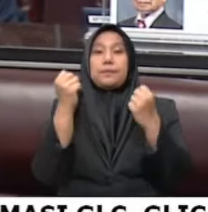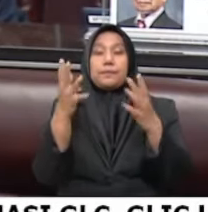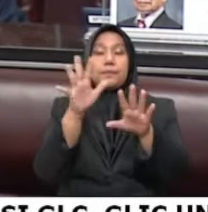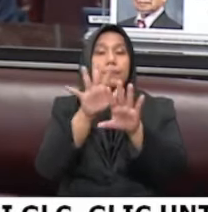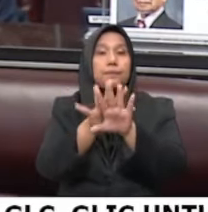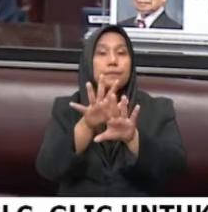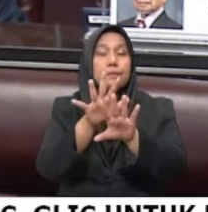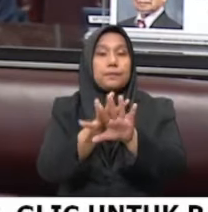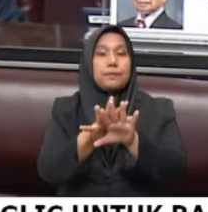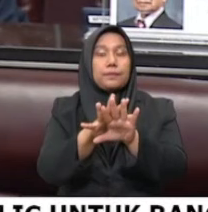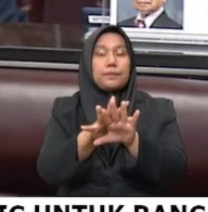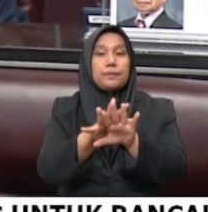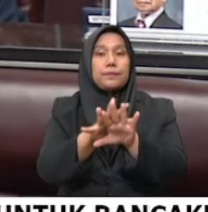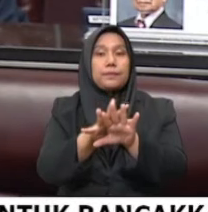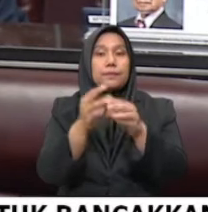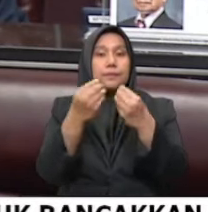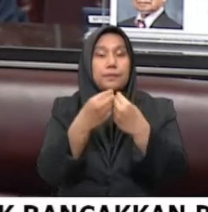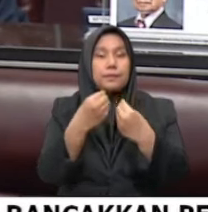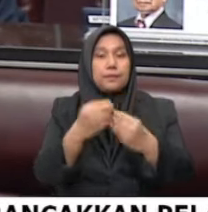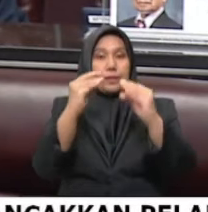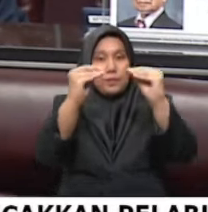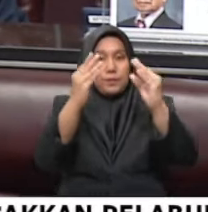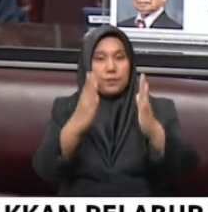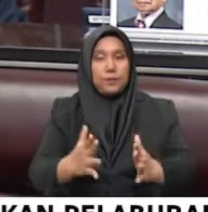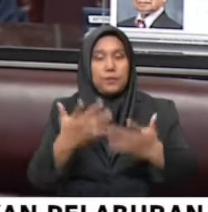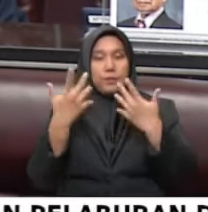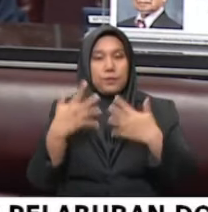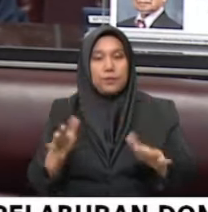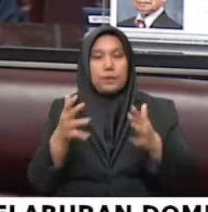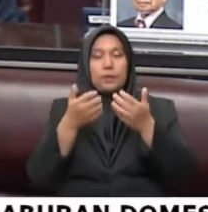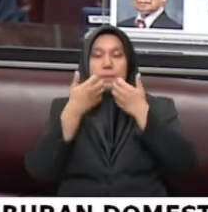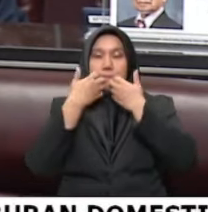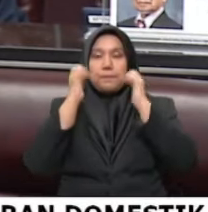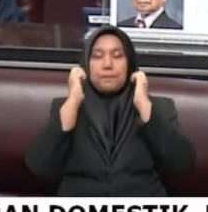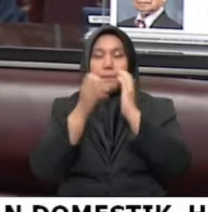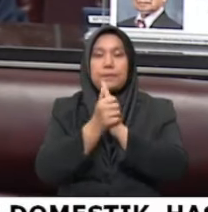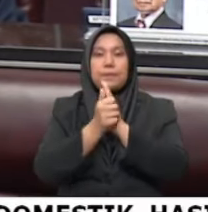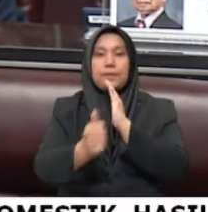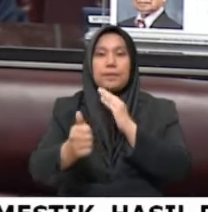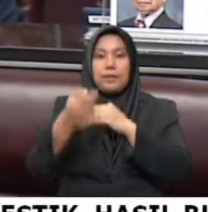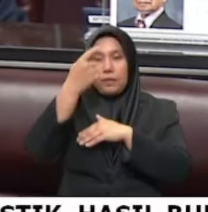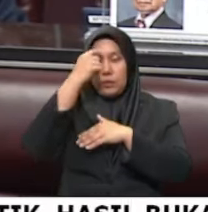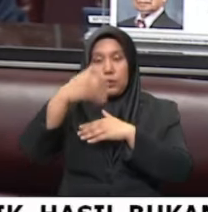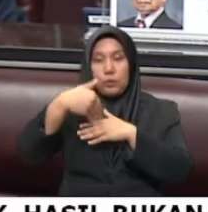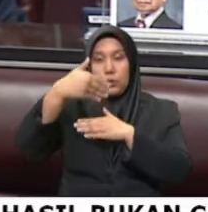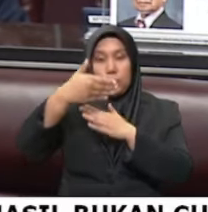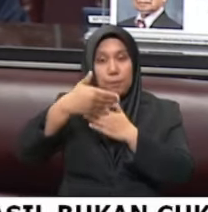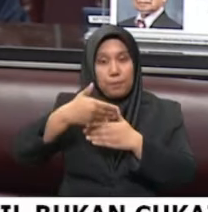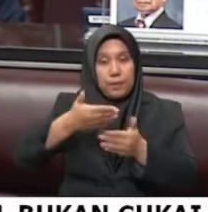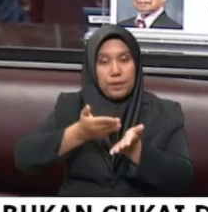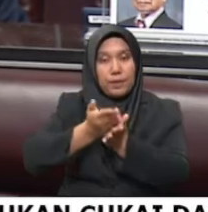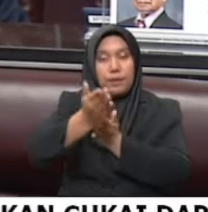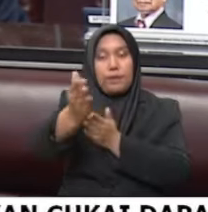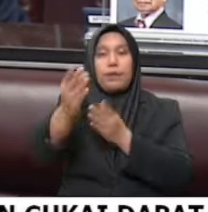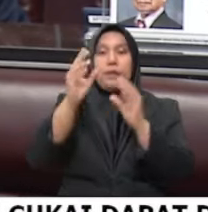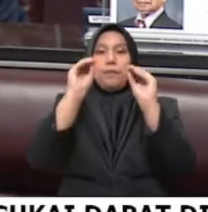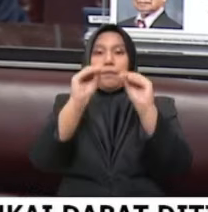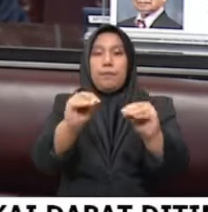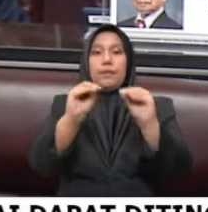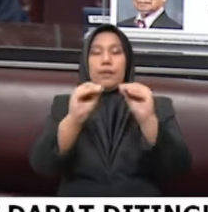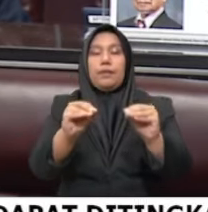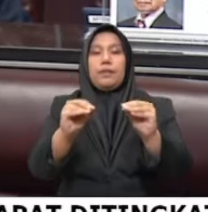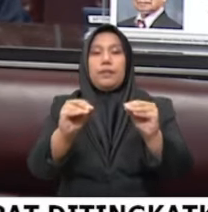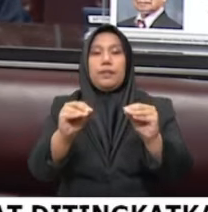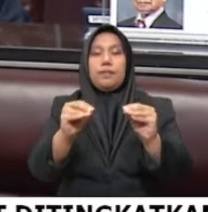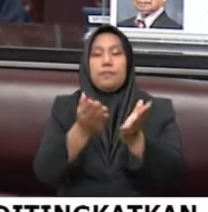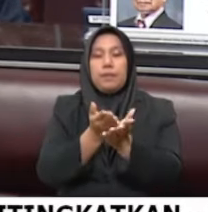ramai guru yang sudah mahir dalam bahagian ini untuk meneruskan pengajaran melalui soft skill